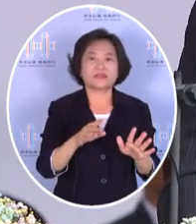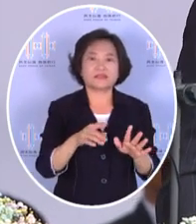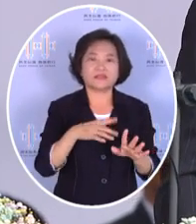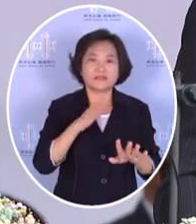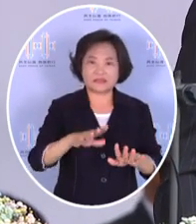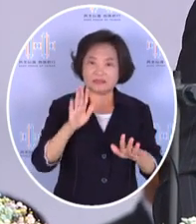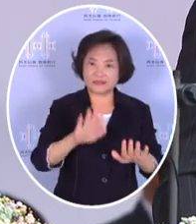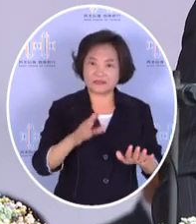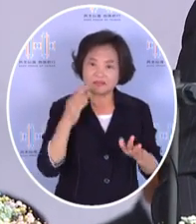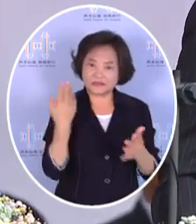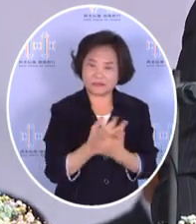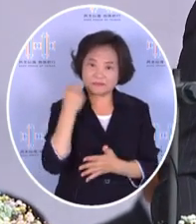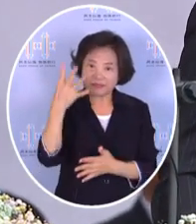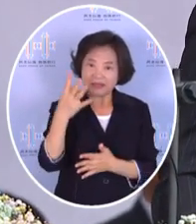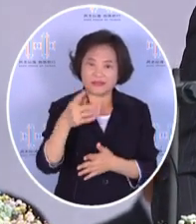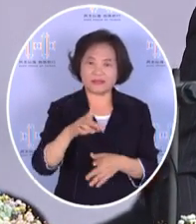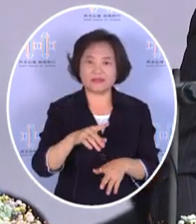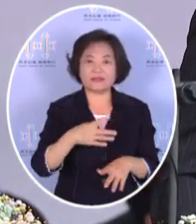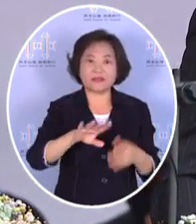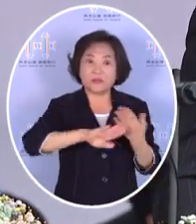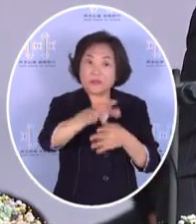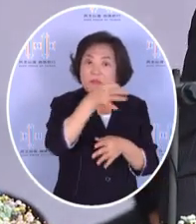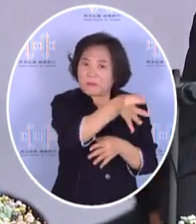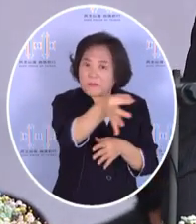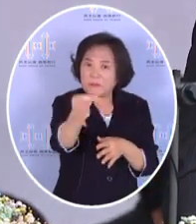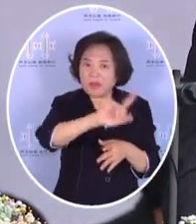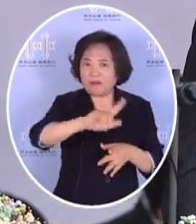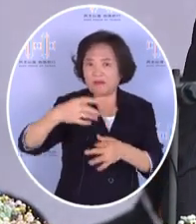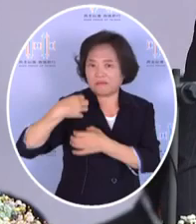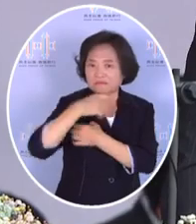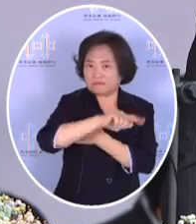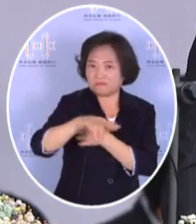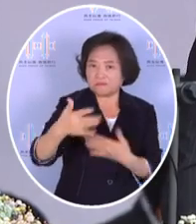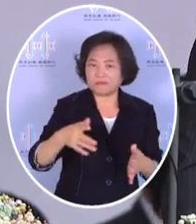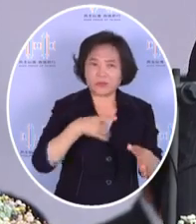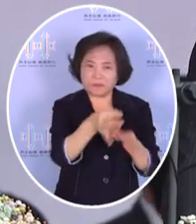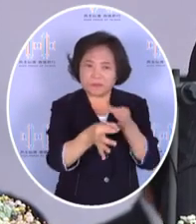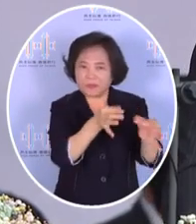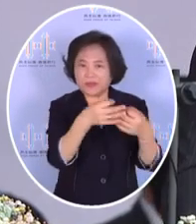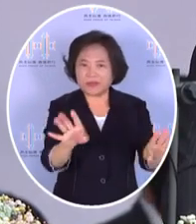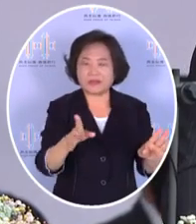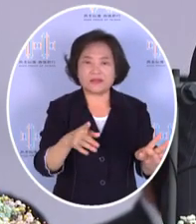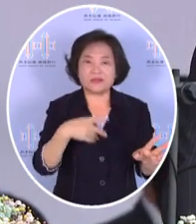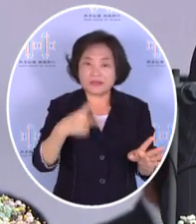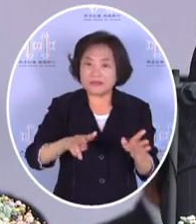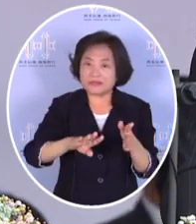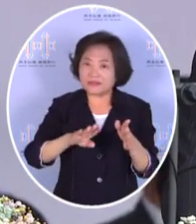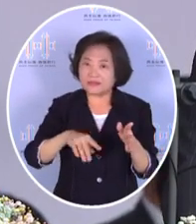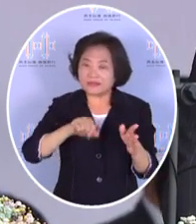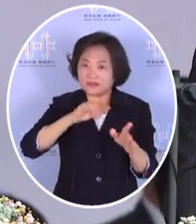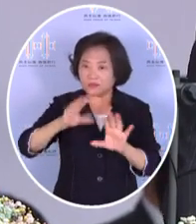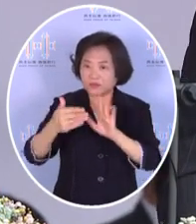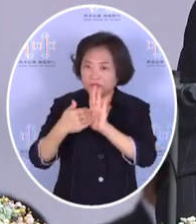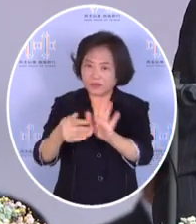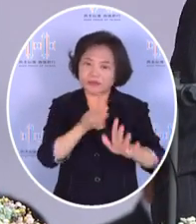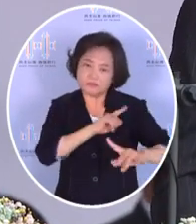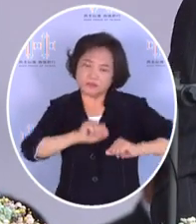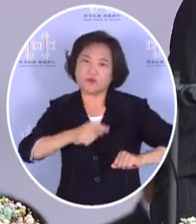力。在外购武器装备的同时，我们仍然坚持加速推动国防自